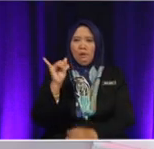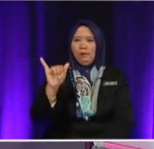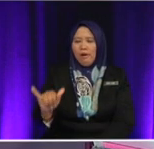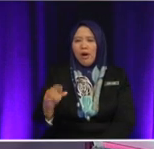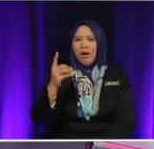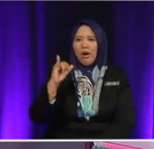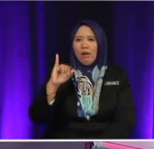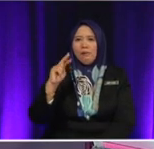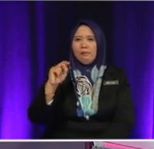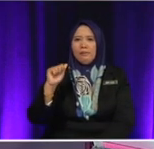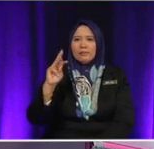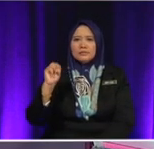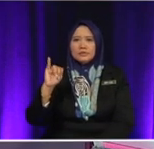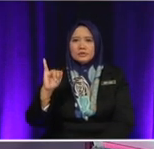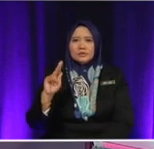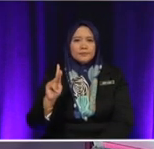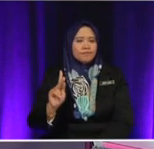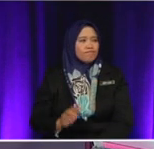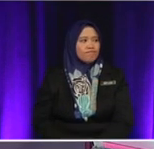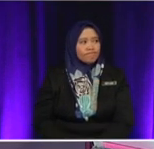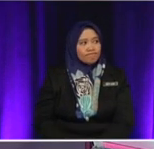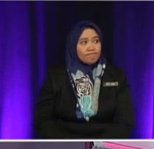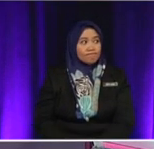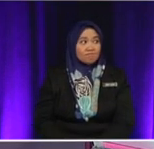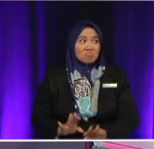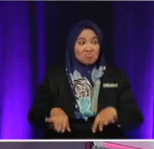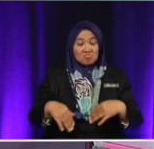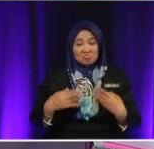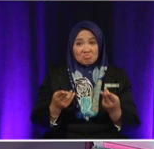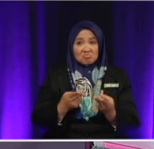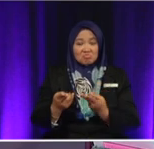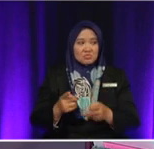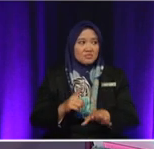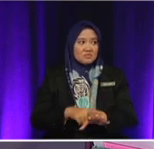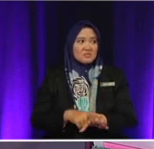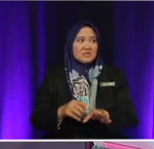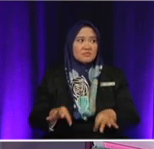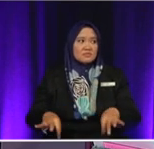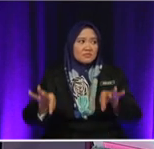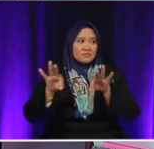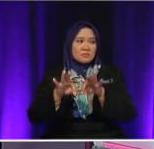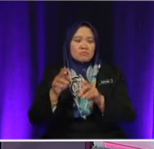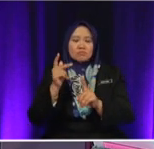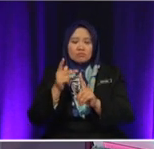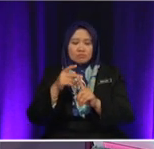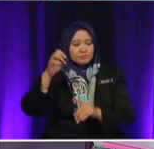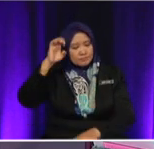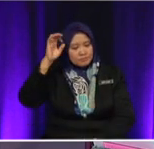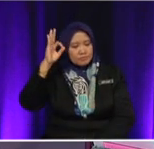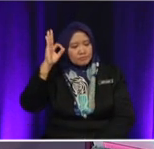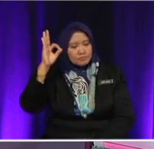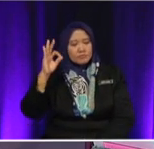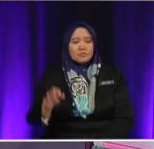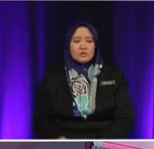wajar? Okey. Dan yang kelima, mengapakah pengurusan masa penting kepada Encik Fauzi sebagai usahawan? Soalannya